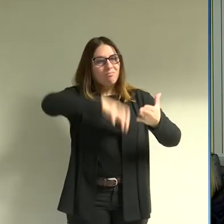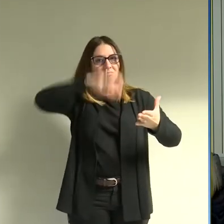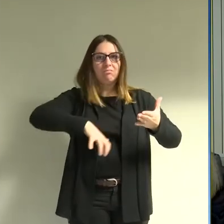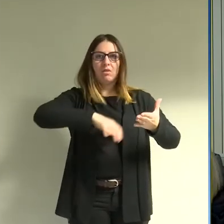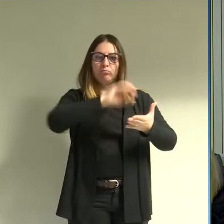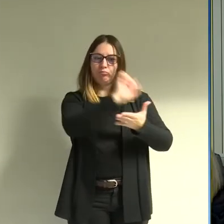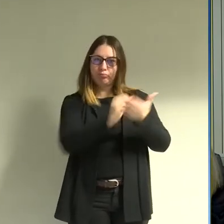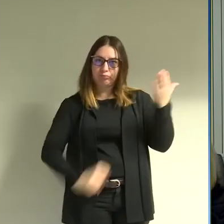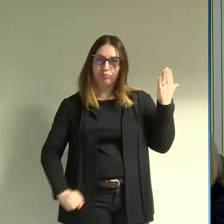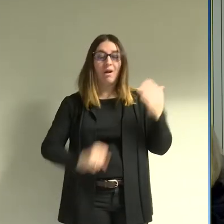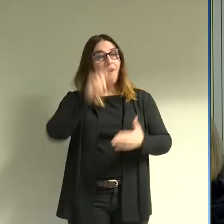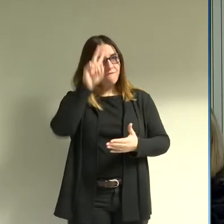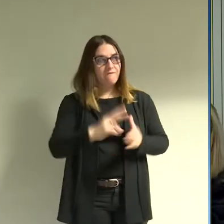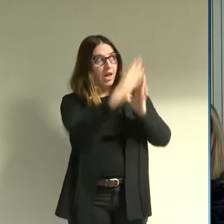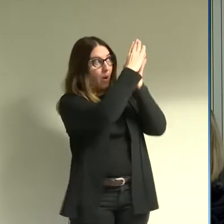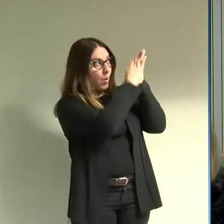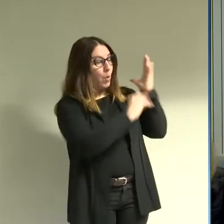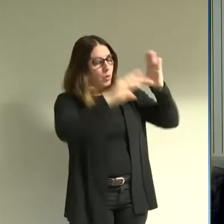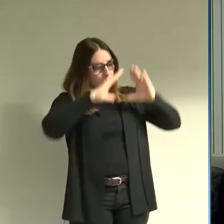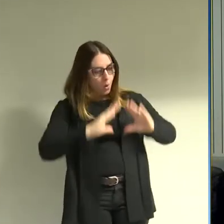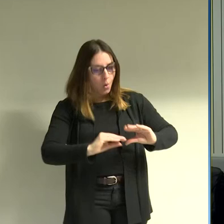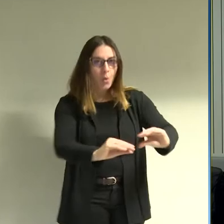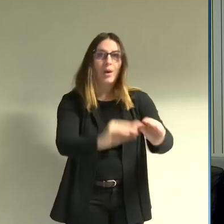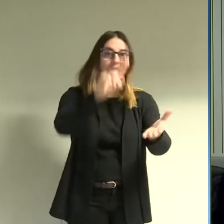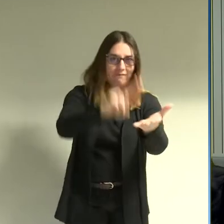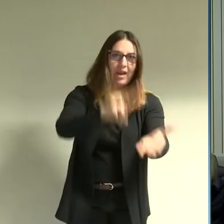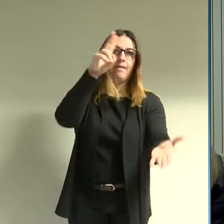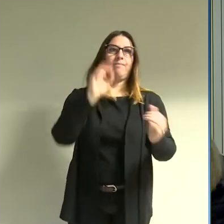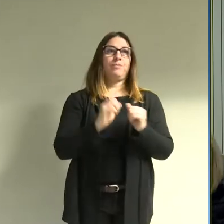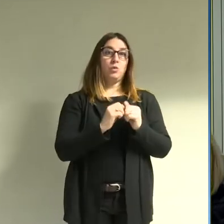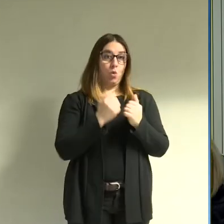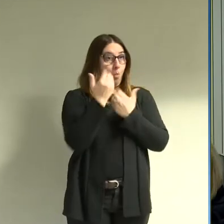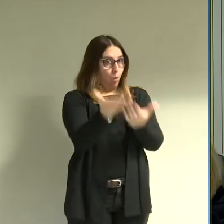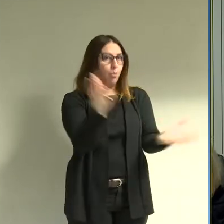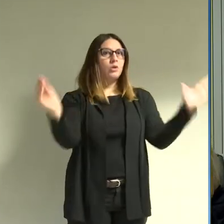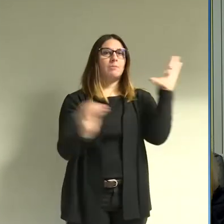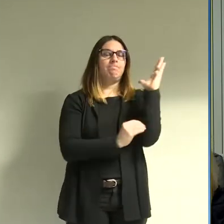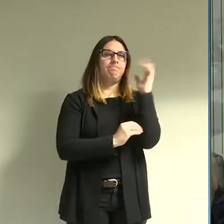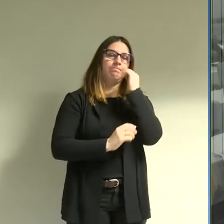déclinaison réel des réflexions qui seront menées voilà donc je pose cet amendement